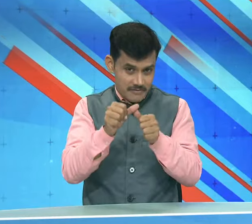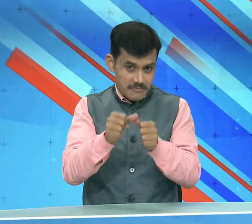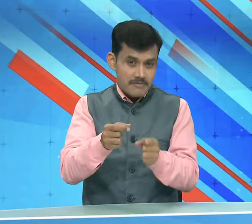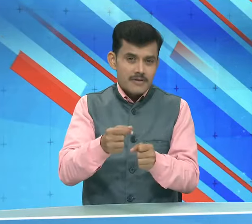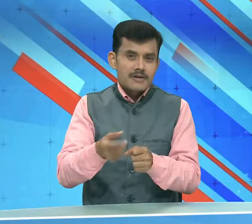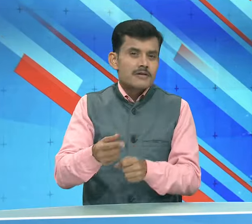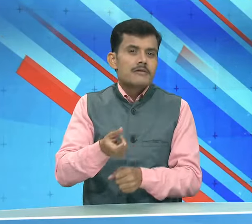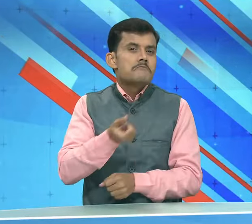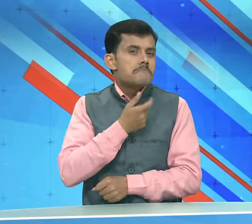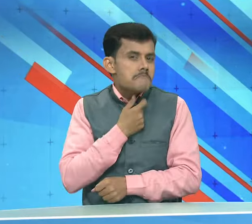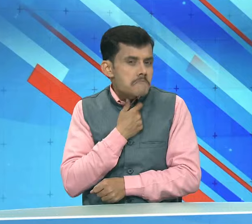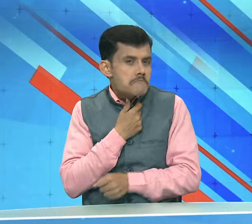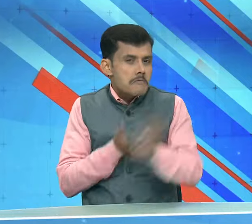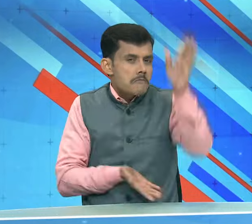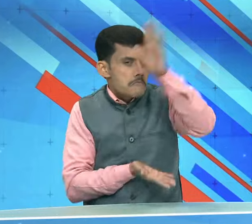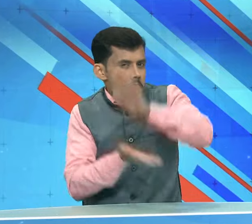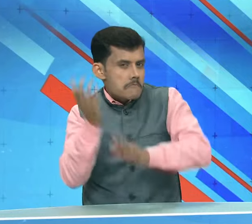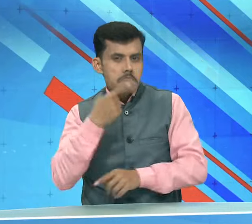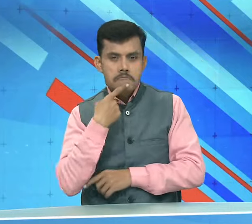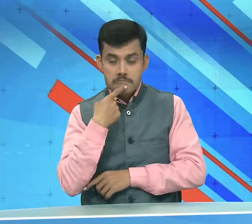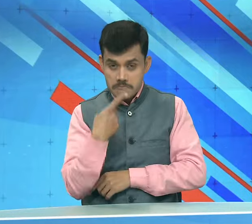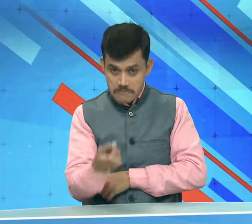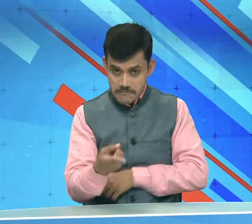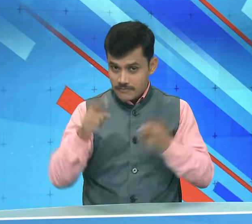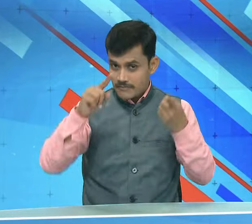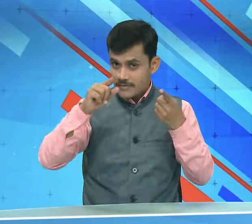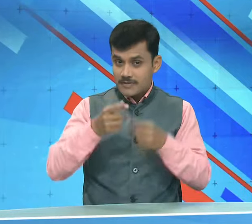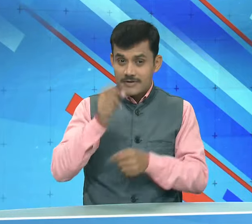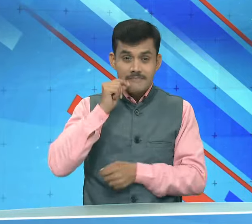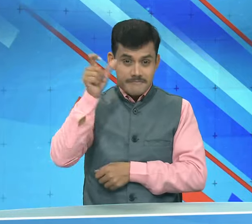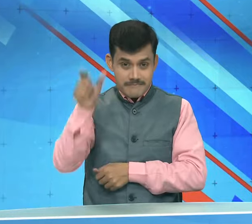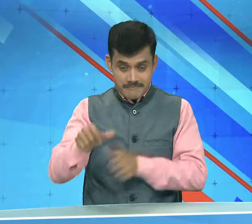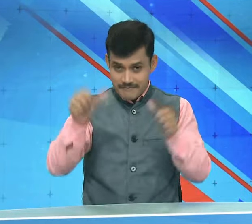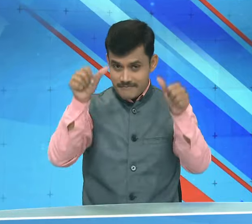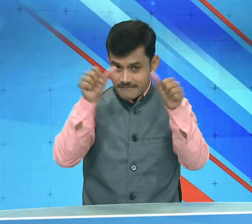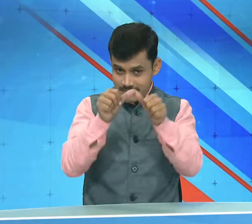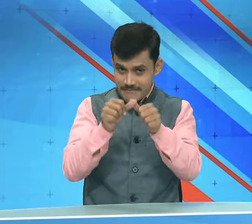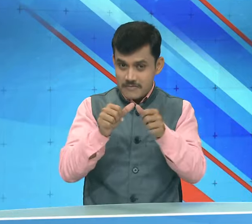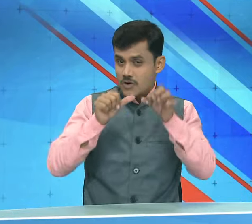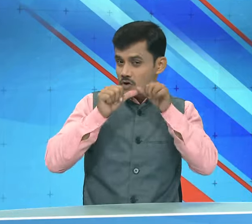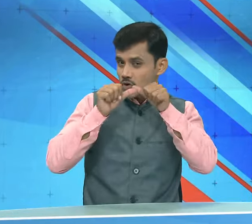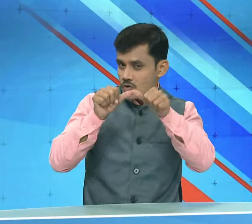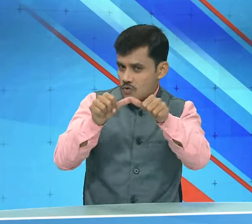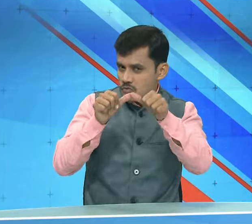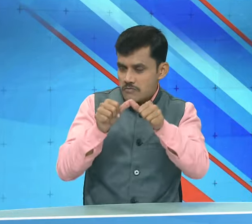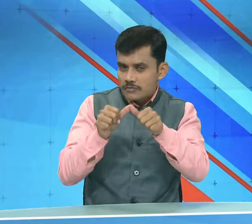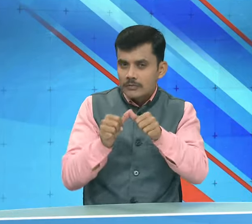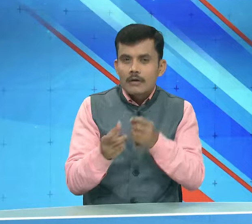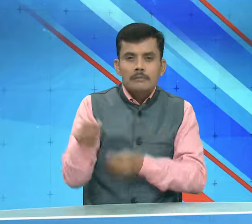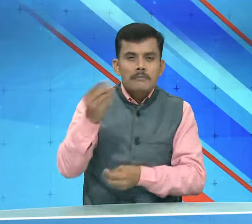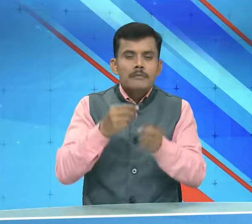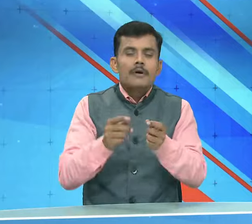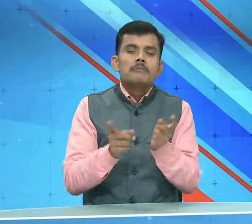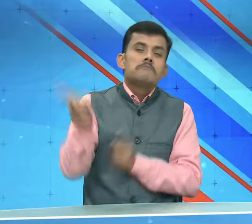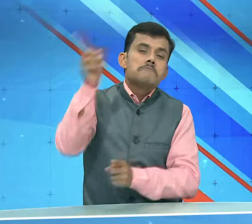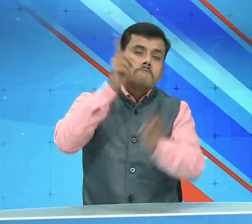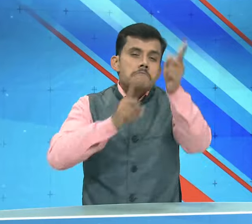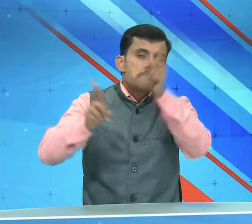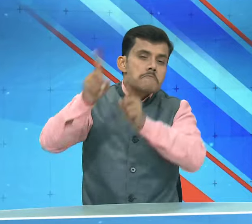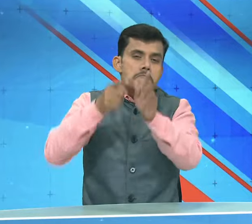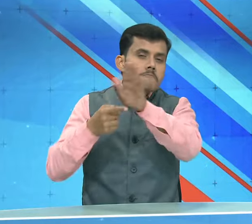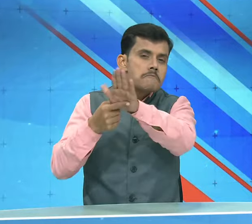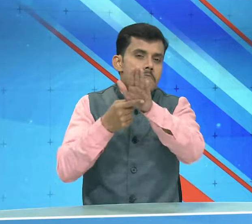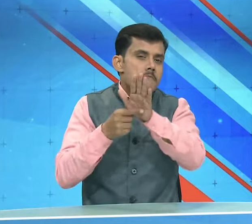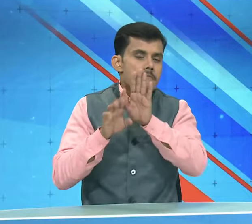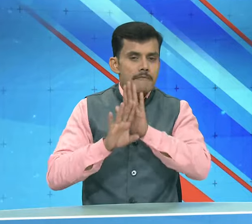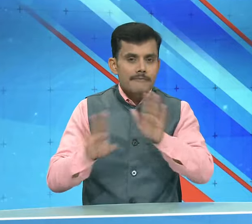को सरगना और भगोड़ा बताया है। उन्होंने कहा कि केजरीवाल सवालों को जवाब देने के बजाय घिसे पीटे बहाने दे रहे हैं।